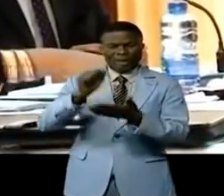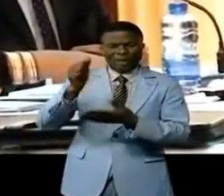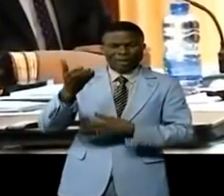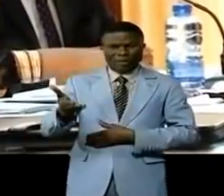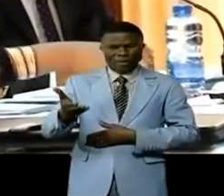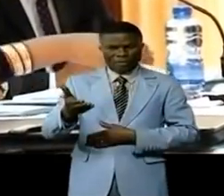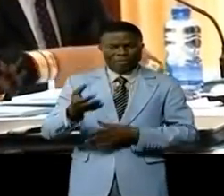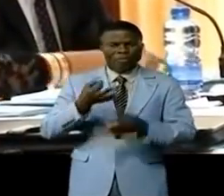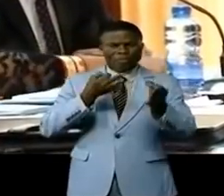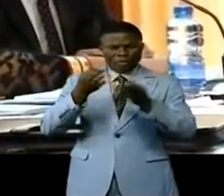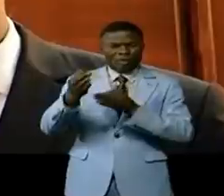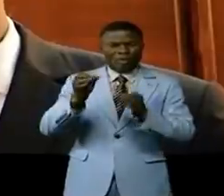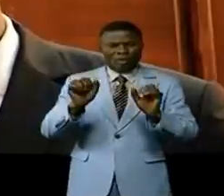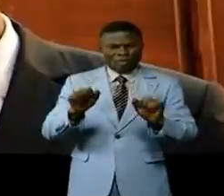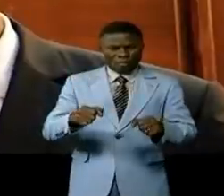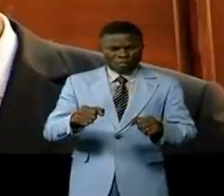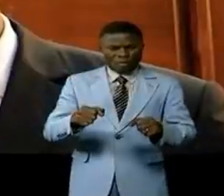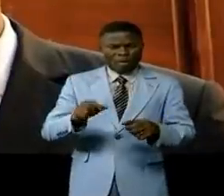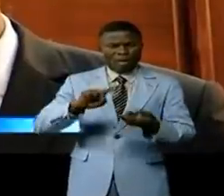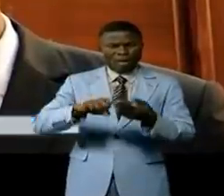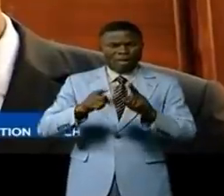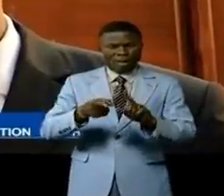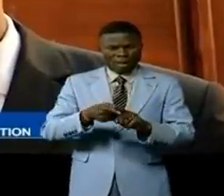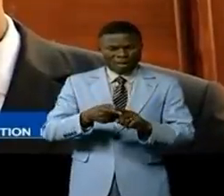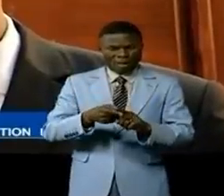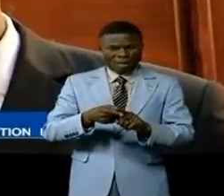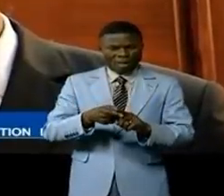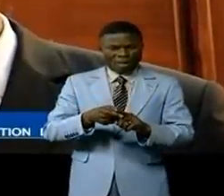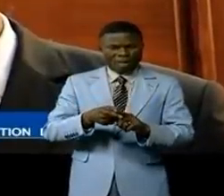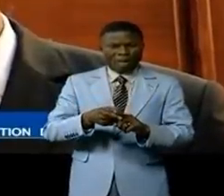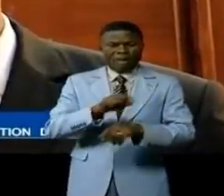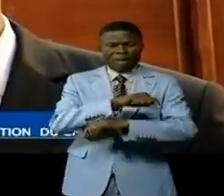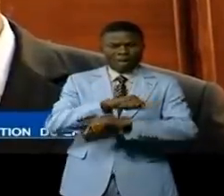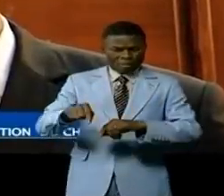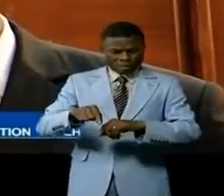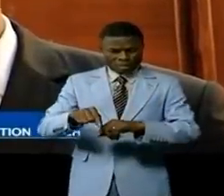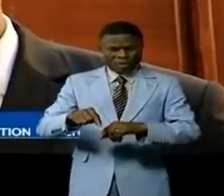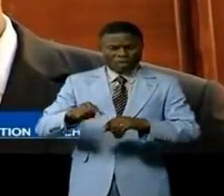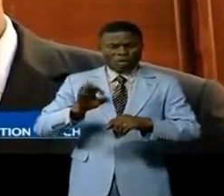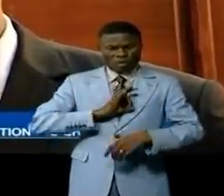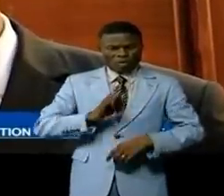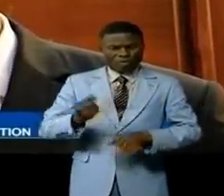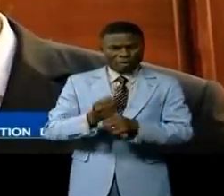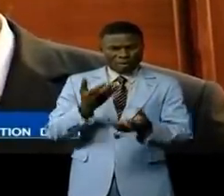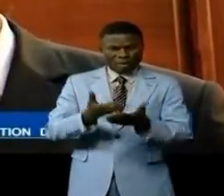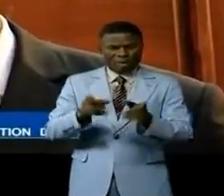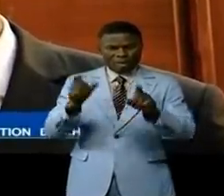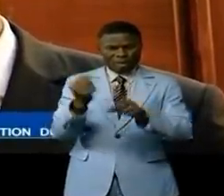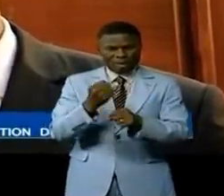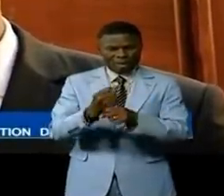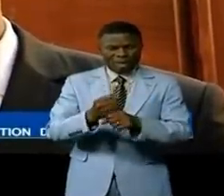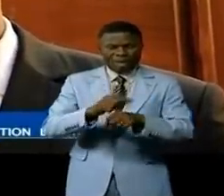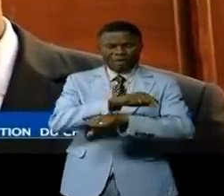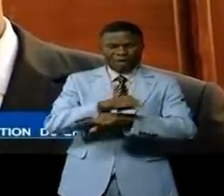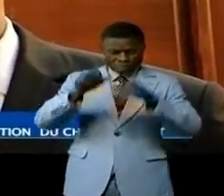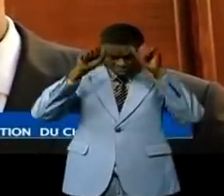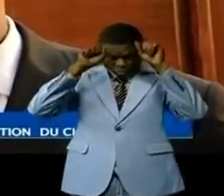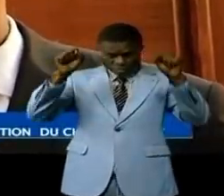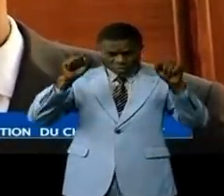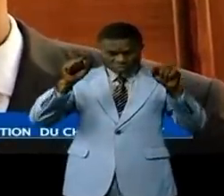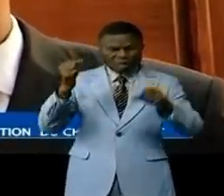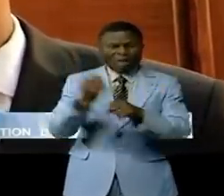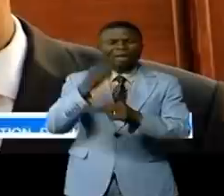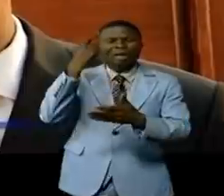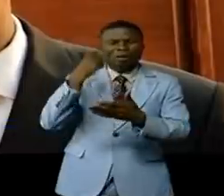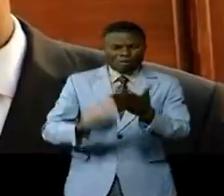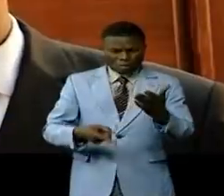a pu expliquer donc à nos collègues, ceux qui font partie du cabinet du chef de l'État, mais aussi des services de la présidence, quel est notre travail,